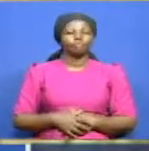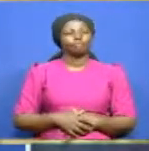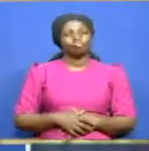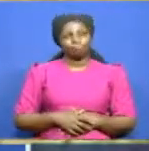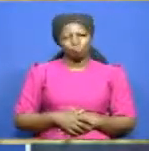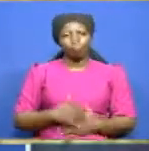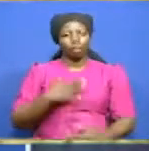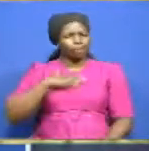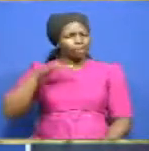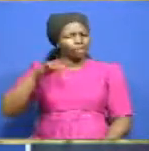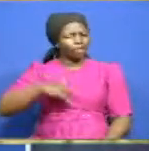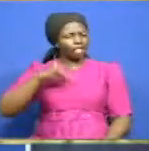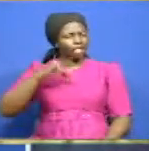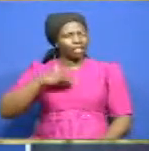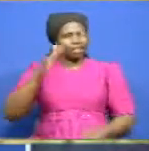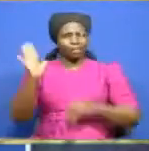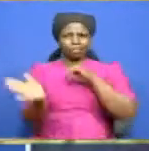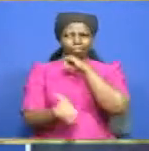Nilisikia vibaya.